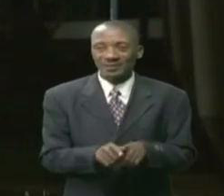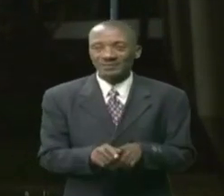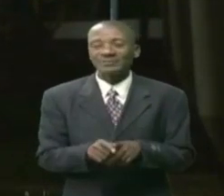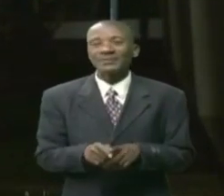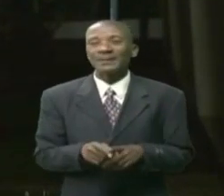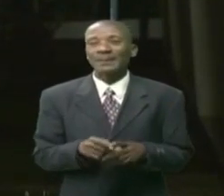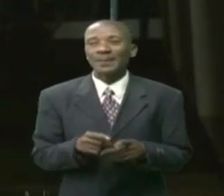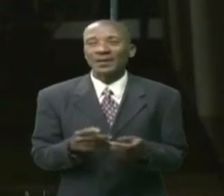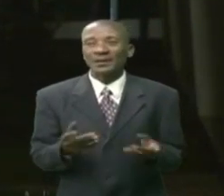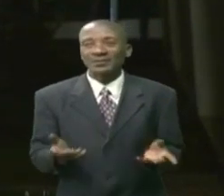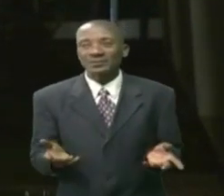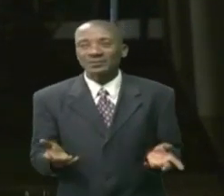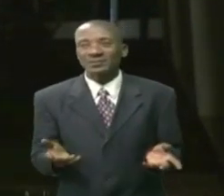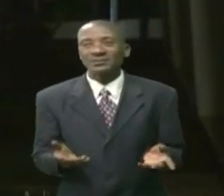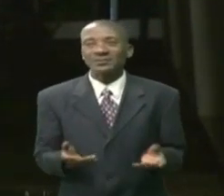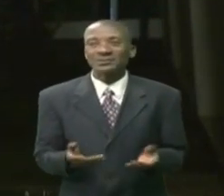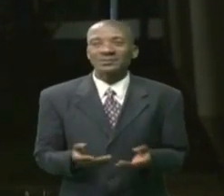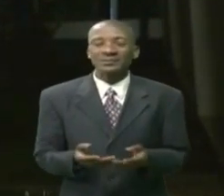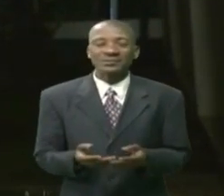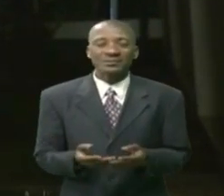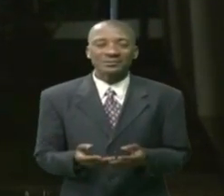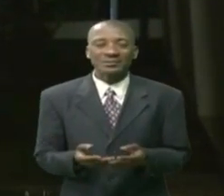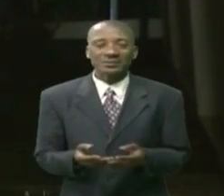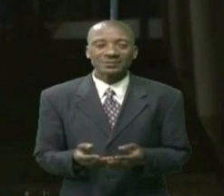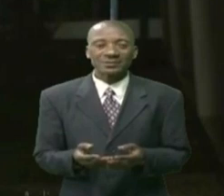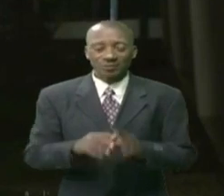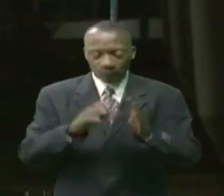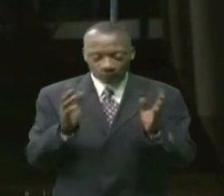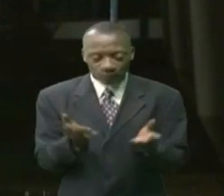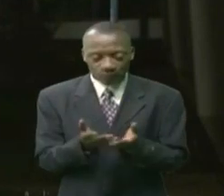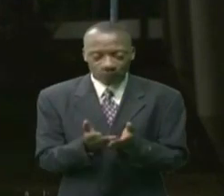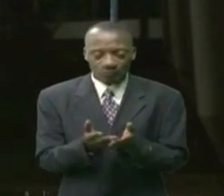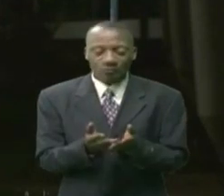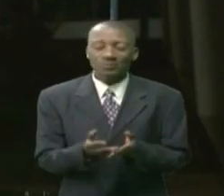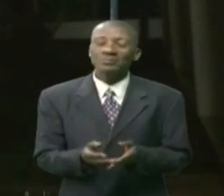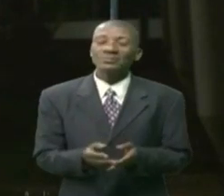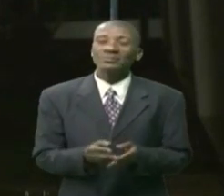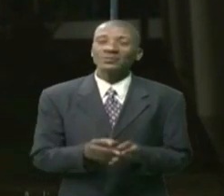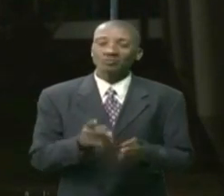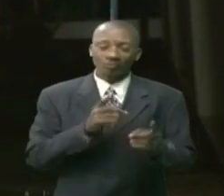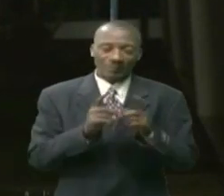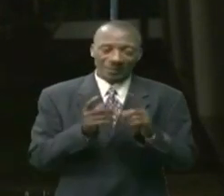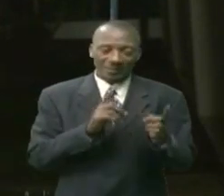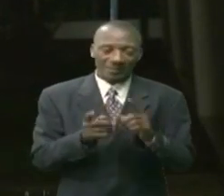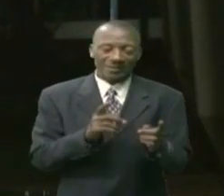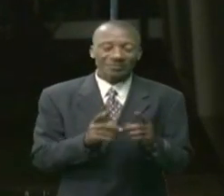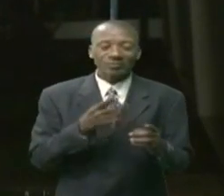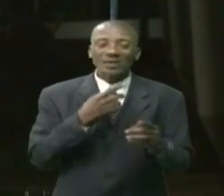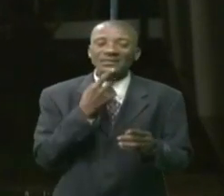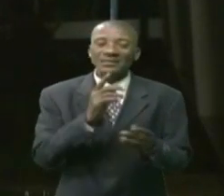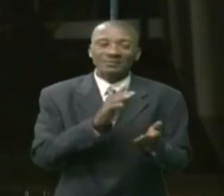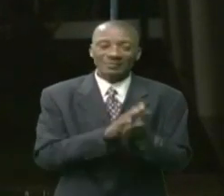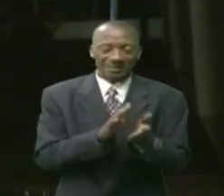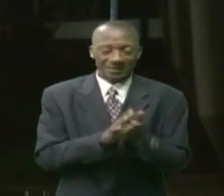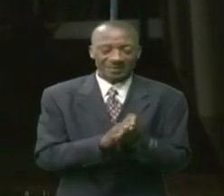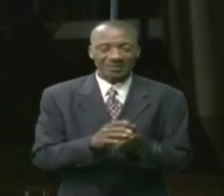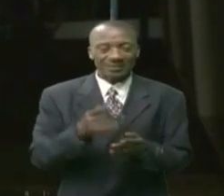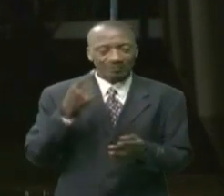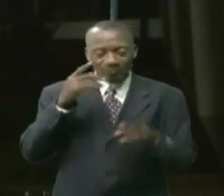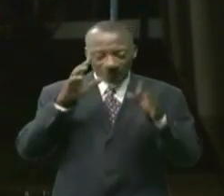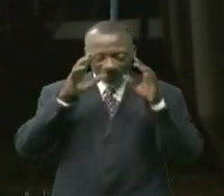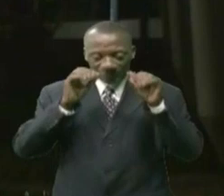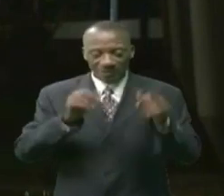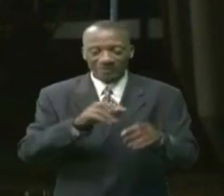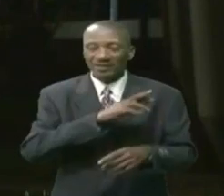besoin de l'électricité. Il y a également l'aéroport international de Kolwezi, désormais à côté de l'aéroport international de Ndjili, à la